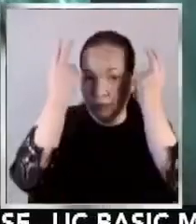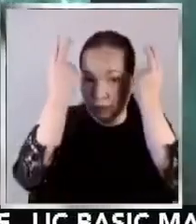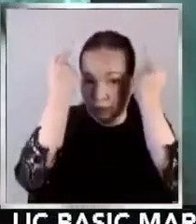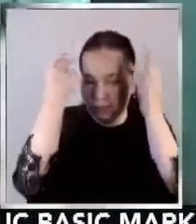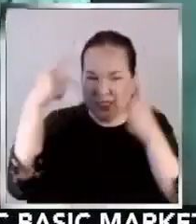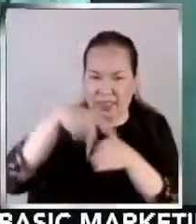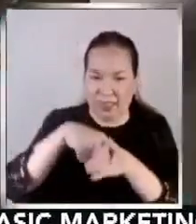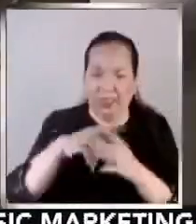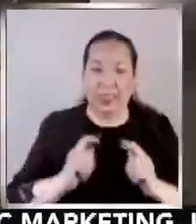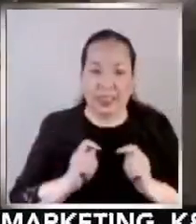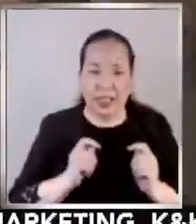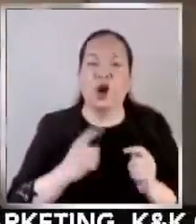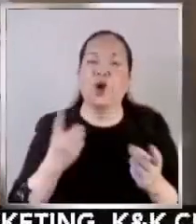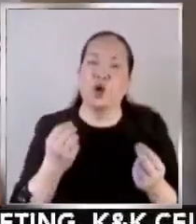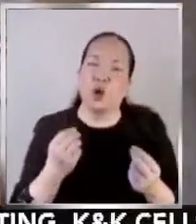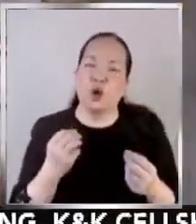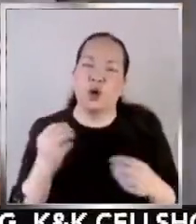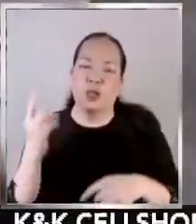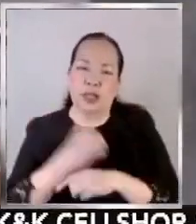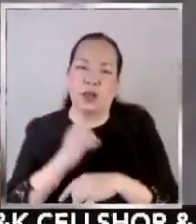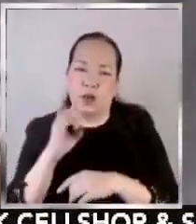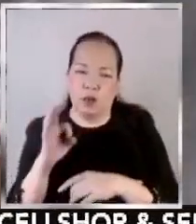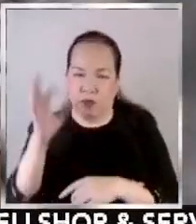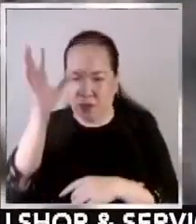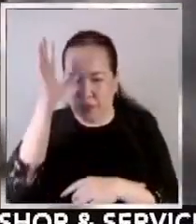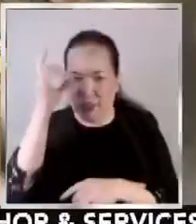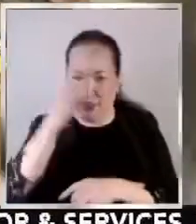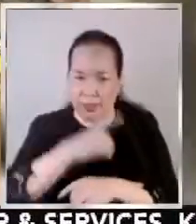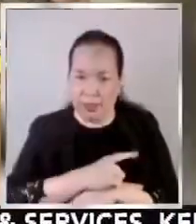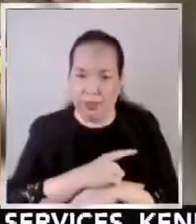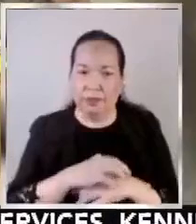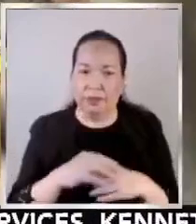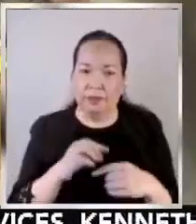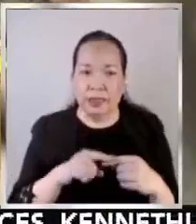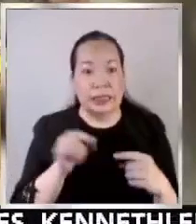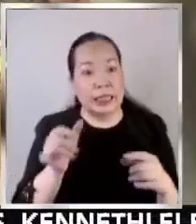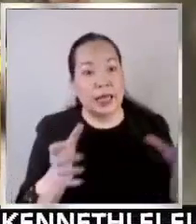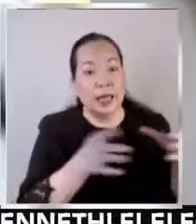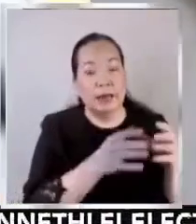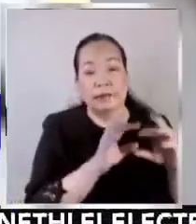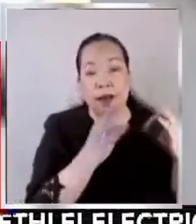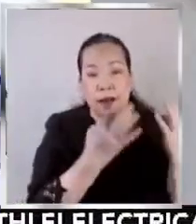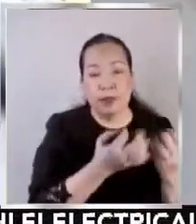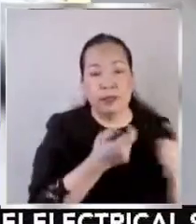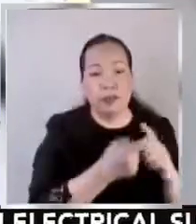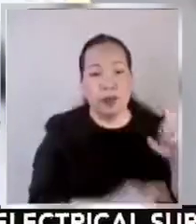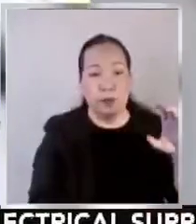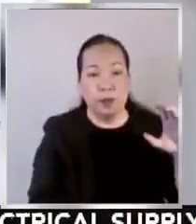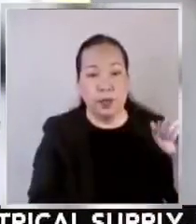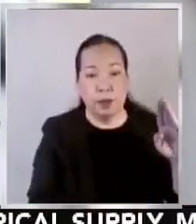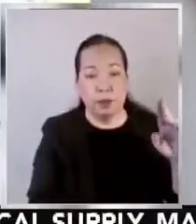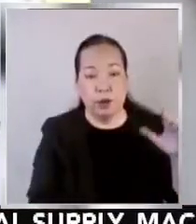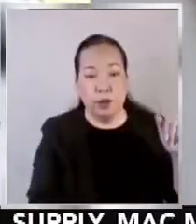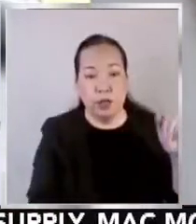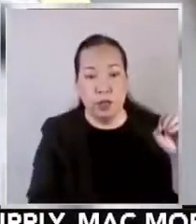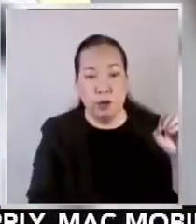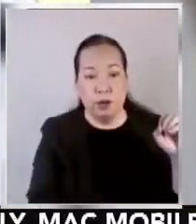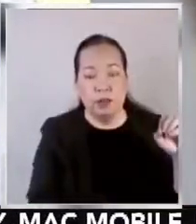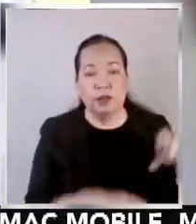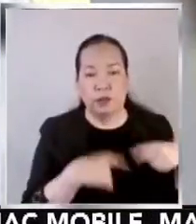kasi Father's Day. Dito rin nag-reunion ang Vizcarra family galing Kabuyaw, Laguna. Sila lagi nasa trabaho, minsan